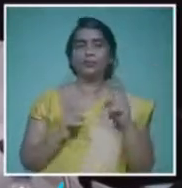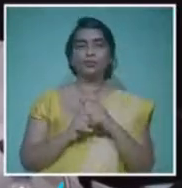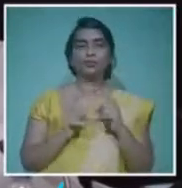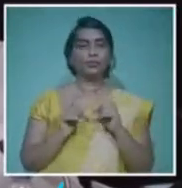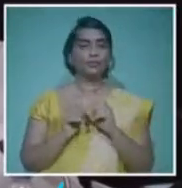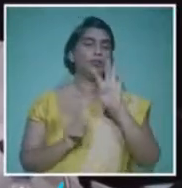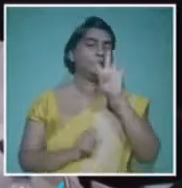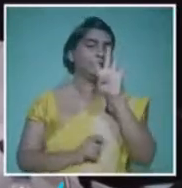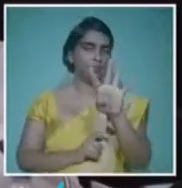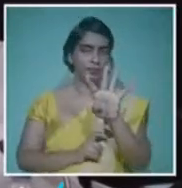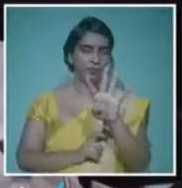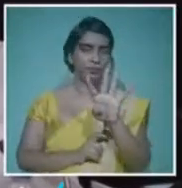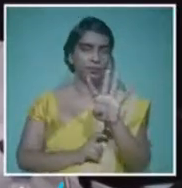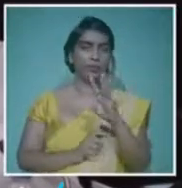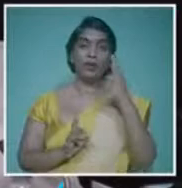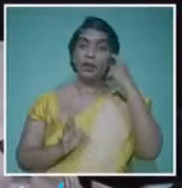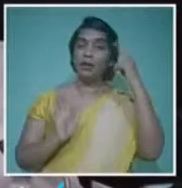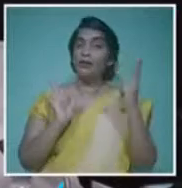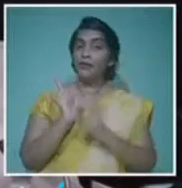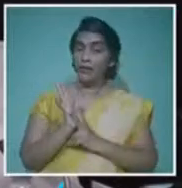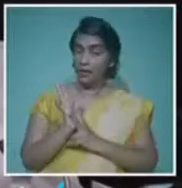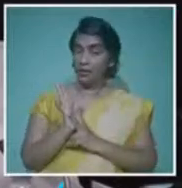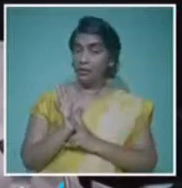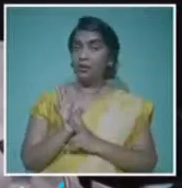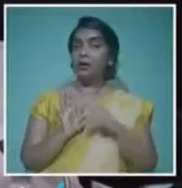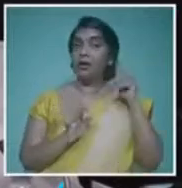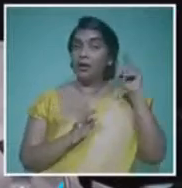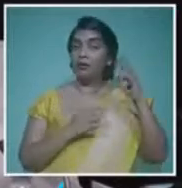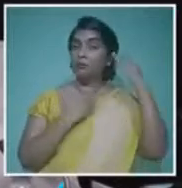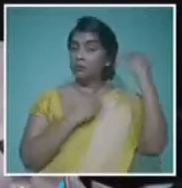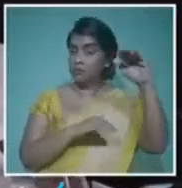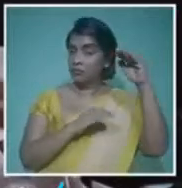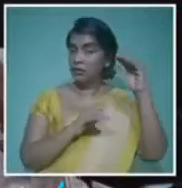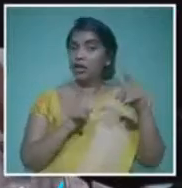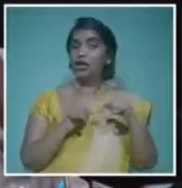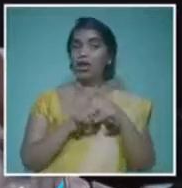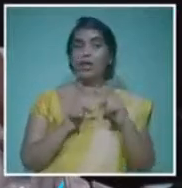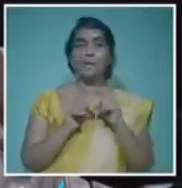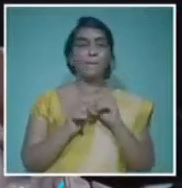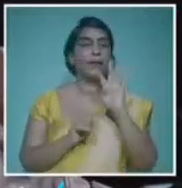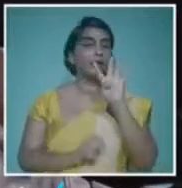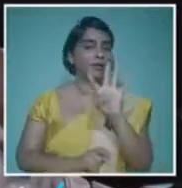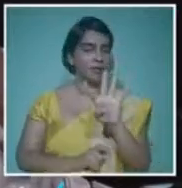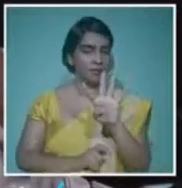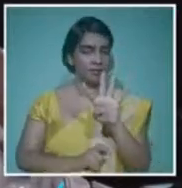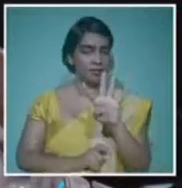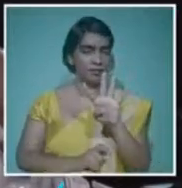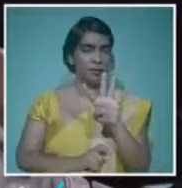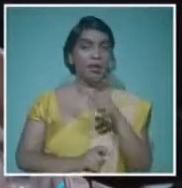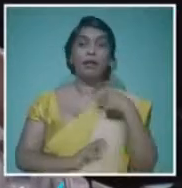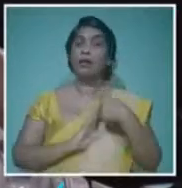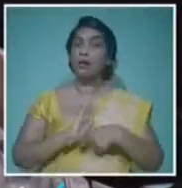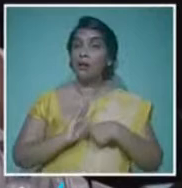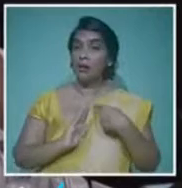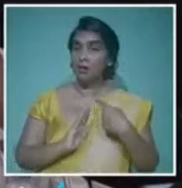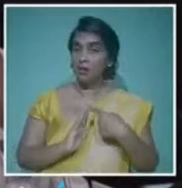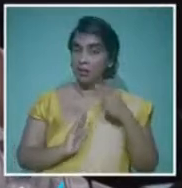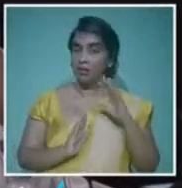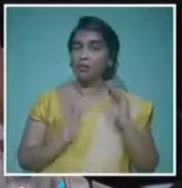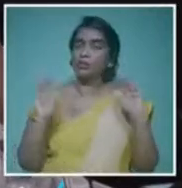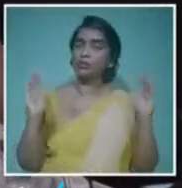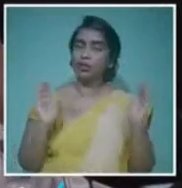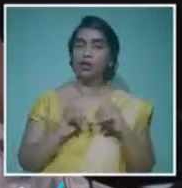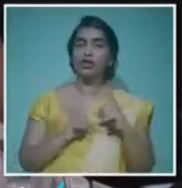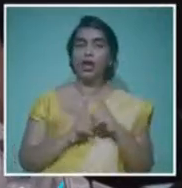බිලියන 4යි වියට්නාමය ගත්තොත් ඒගොල්ලන්ගේ අපනයනය ඩොලර් බිලියන 4යි ලංකාව ගත්තොත් දළ